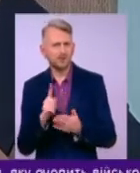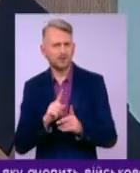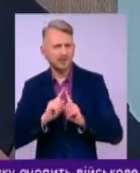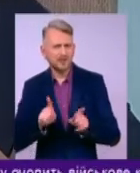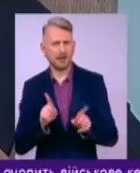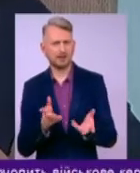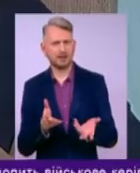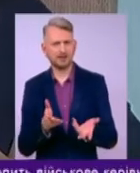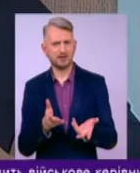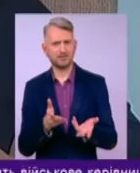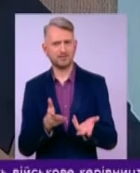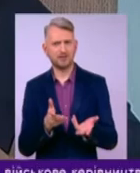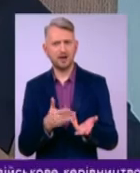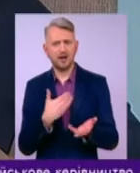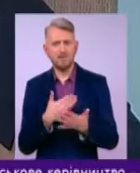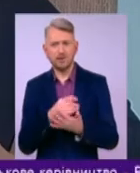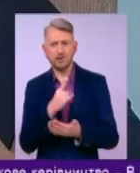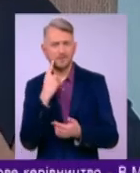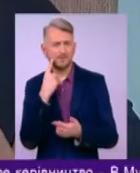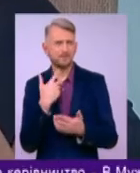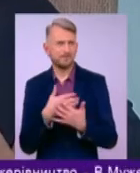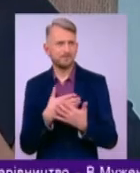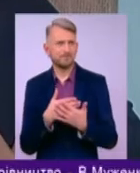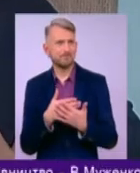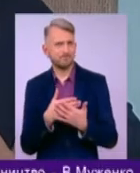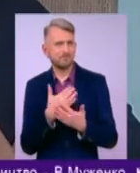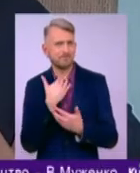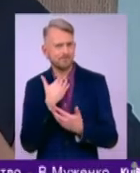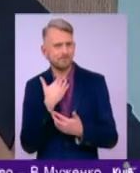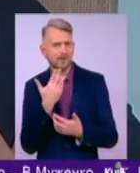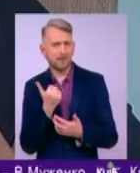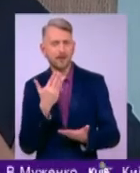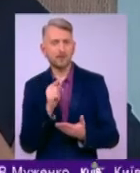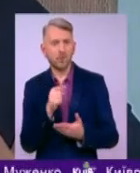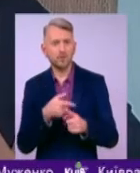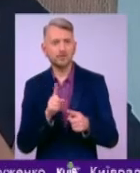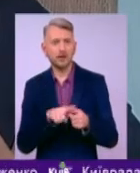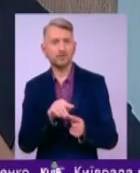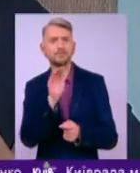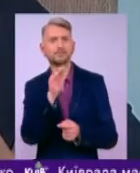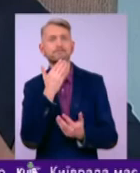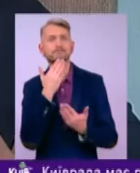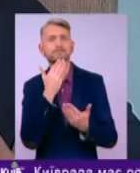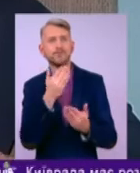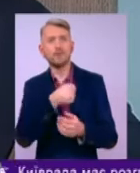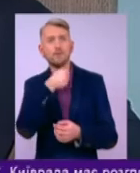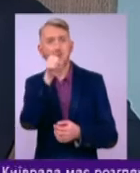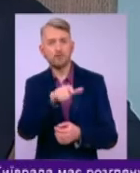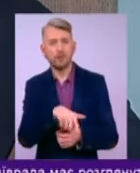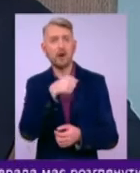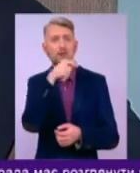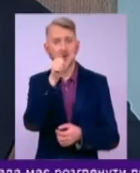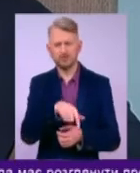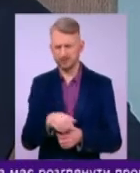странне. Він догадується, і він, якщо з цим, зі своєю уязвимістю, підійде взрослому людину, а взрослий чоловік скаже, це